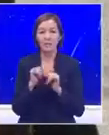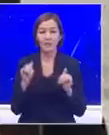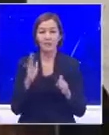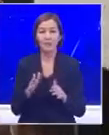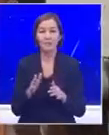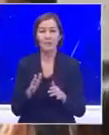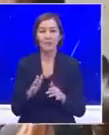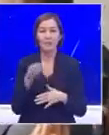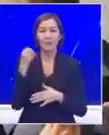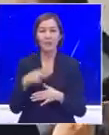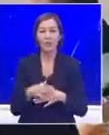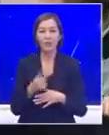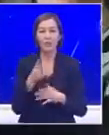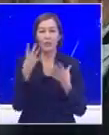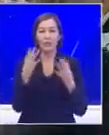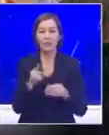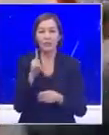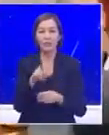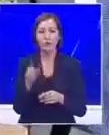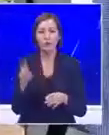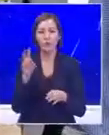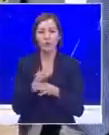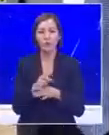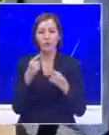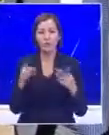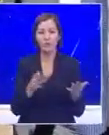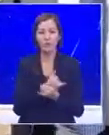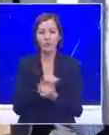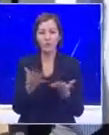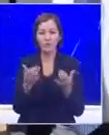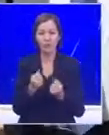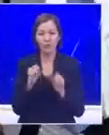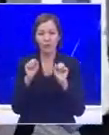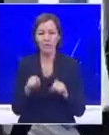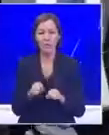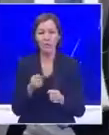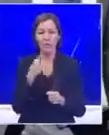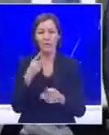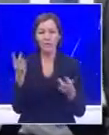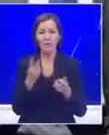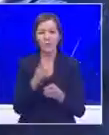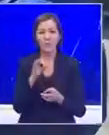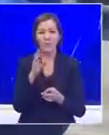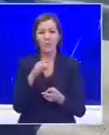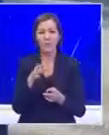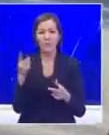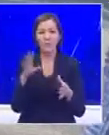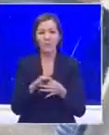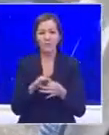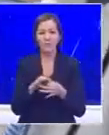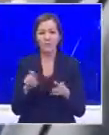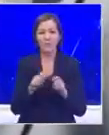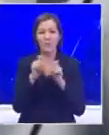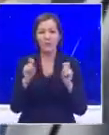Сонымен қатар, бұл орталыққа күніне 100-ден астам адам келіп, түрлі қызметпен анықтама алады. Айта кету керек, Сарқан ауданында іске қосылған цифрлық